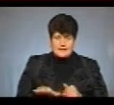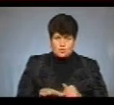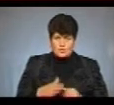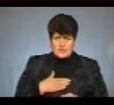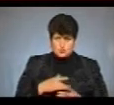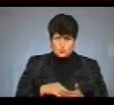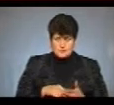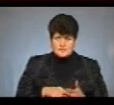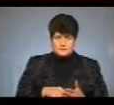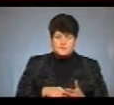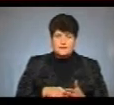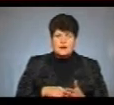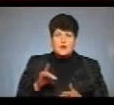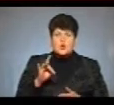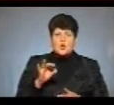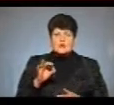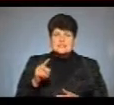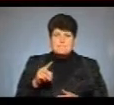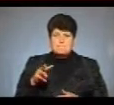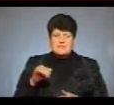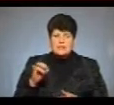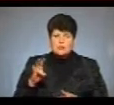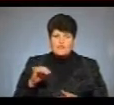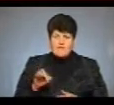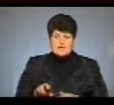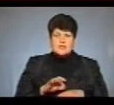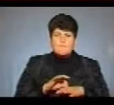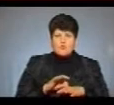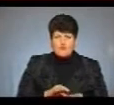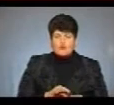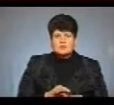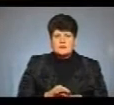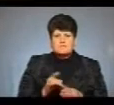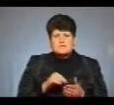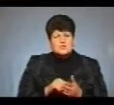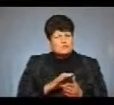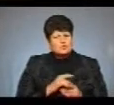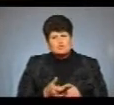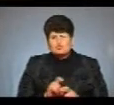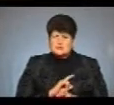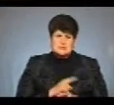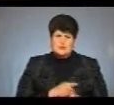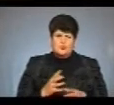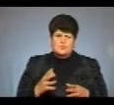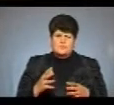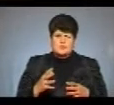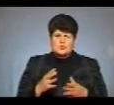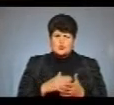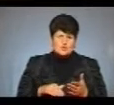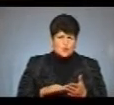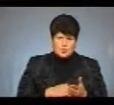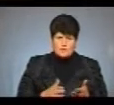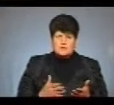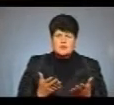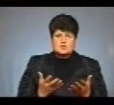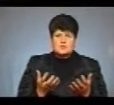так, воно проводилося в межах тих військових частин, які перебували. Місто було дуже сильно зруйноване. І якщо брати